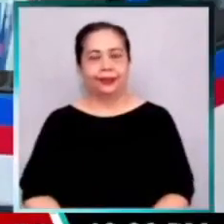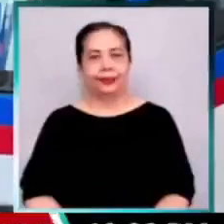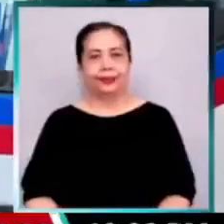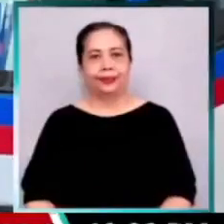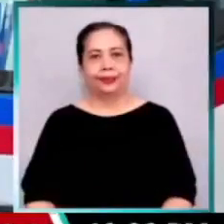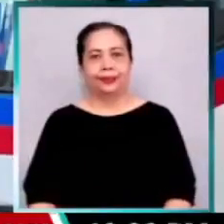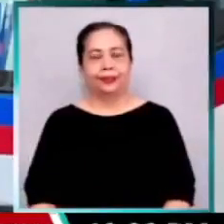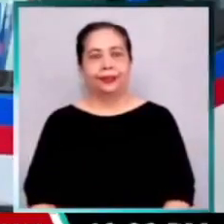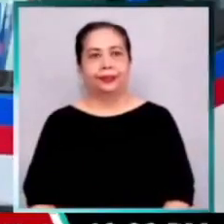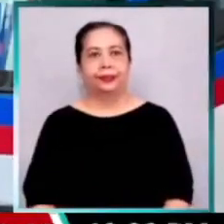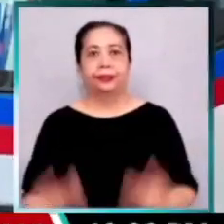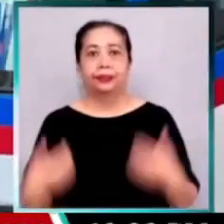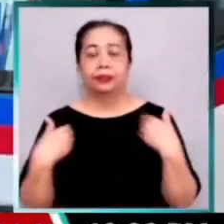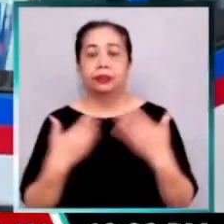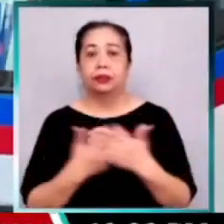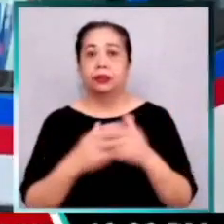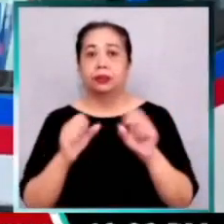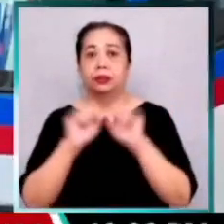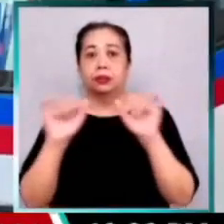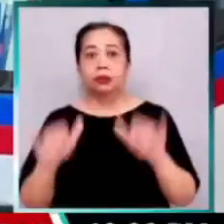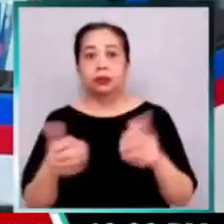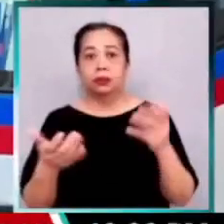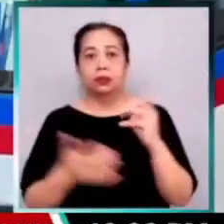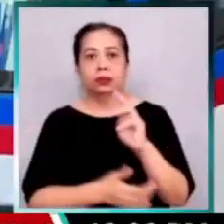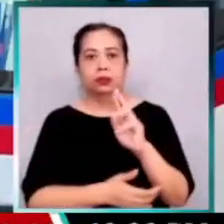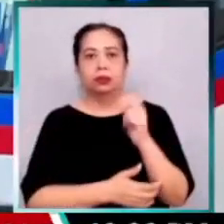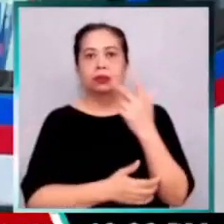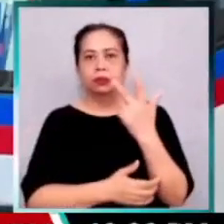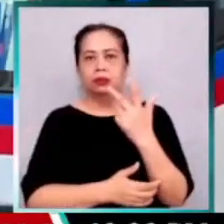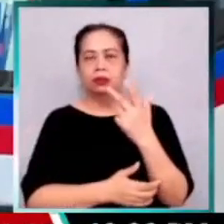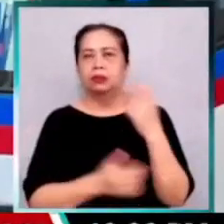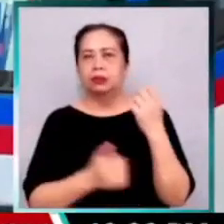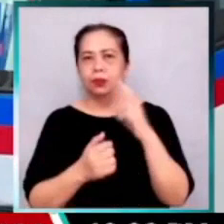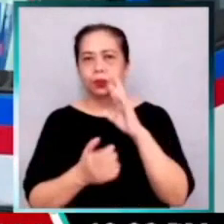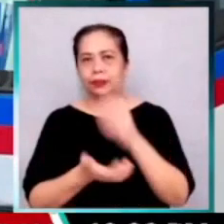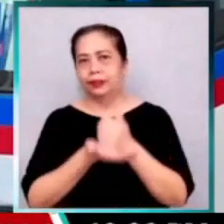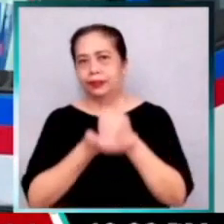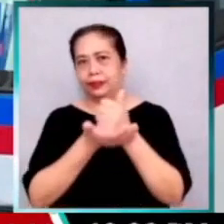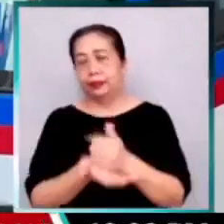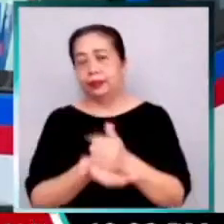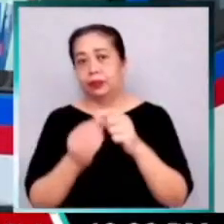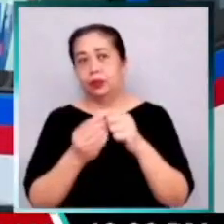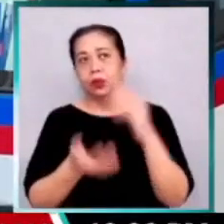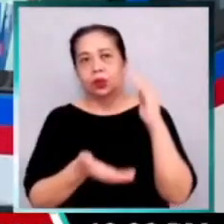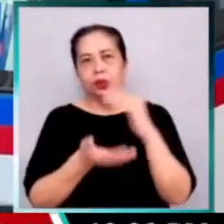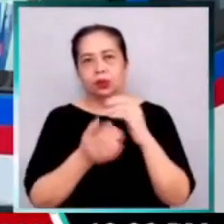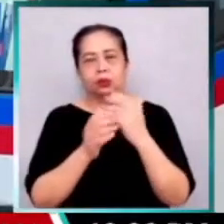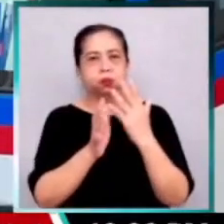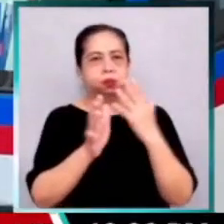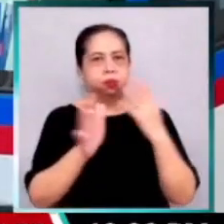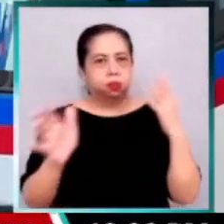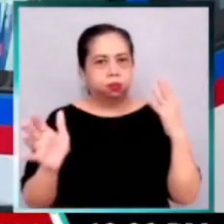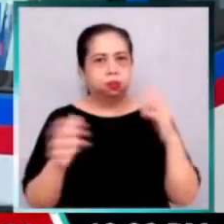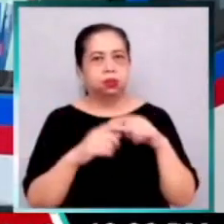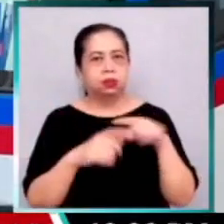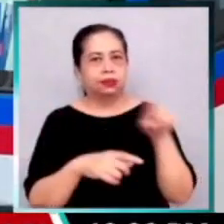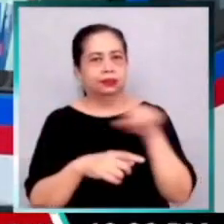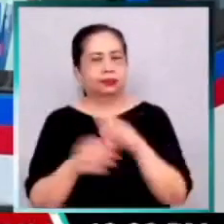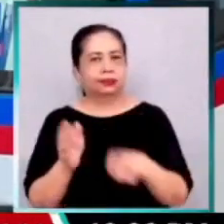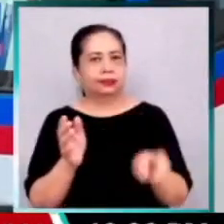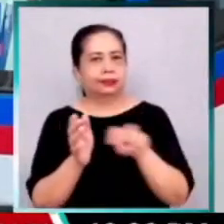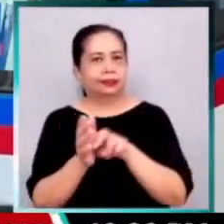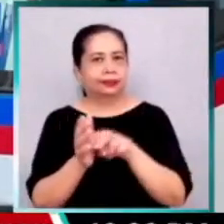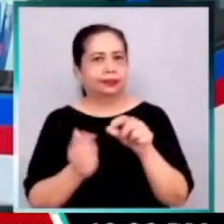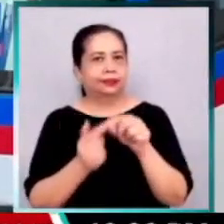May bagong sistema sa MRT3 na inaasahang makatutulong para maibsan ang mahabang pila ng mga pasahero, lalo na tuwing